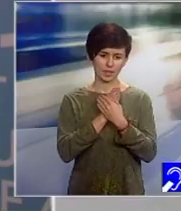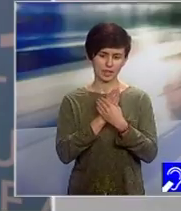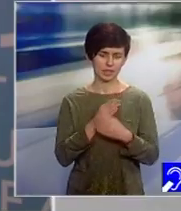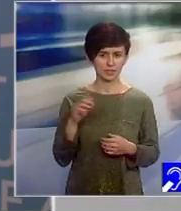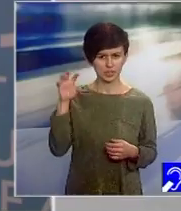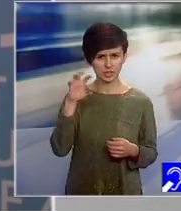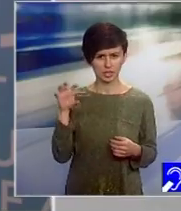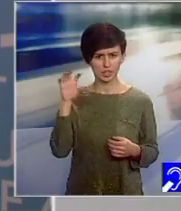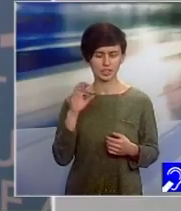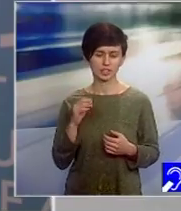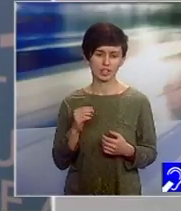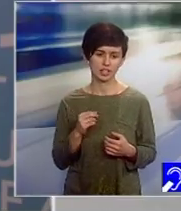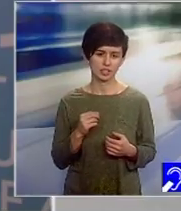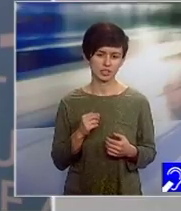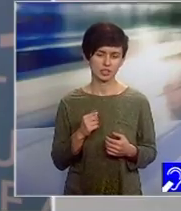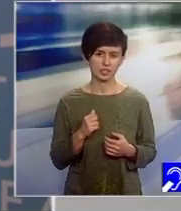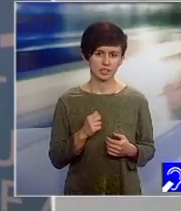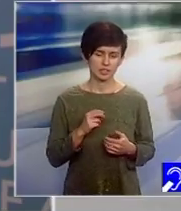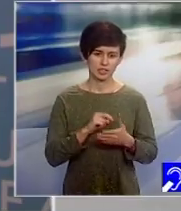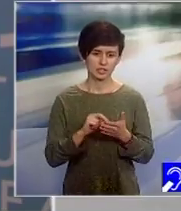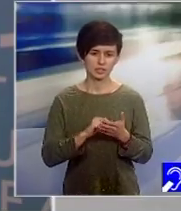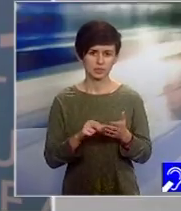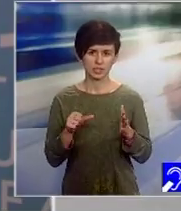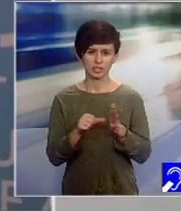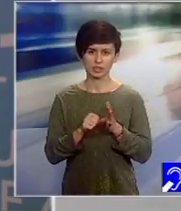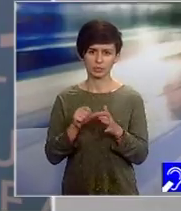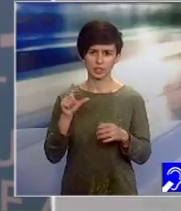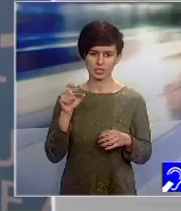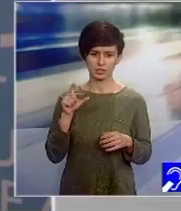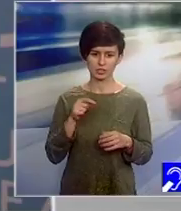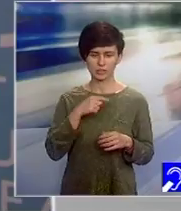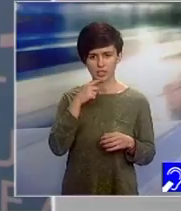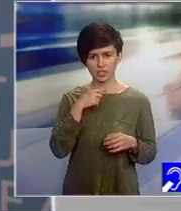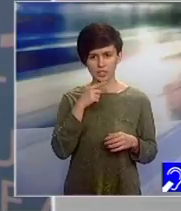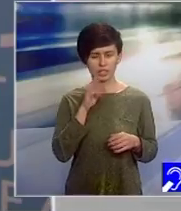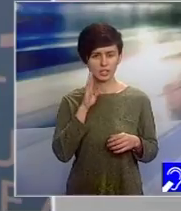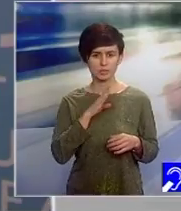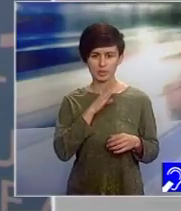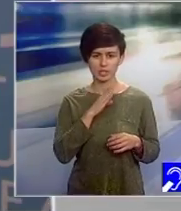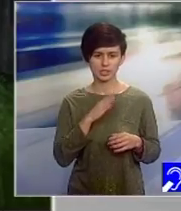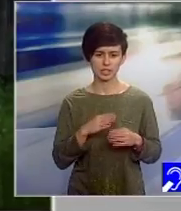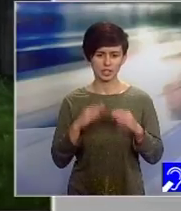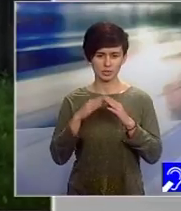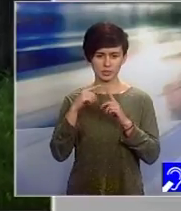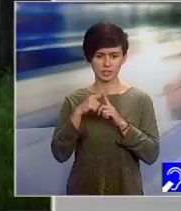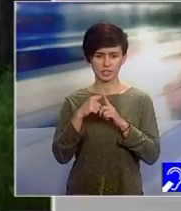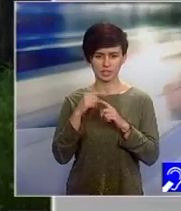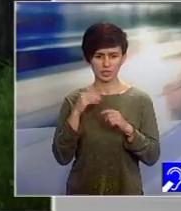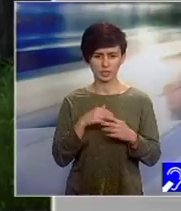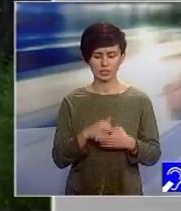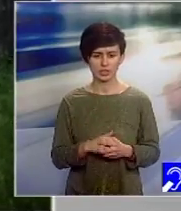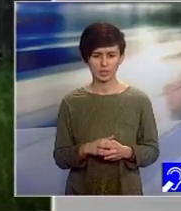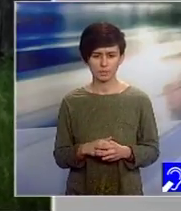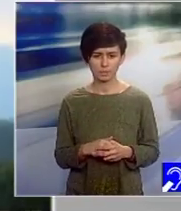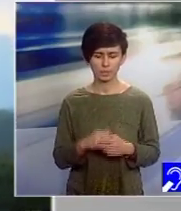în scriptică, din 1200 scrisă în limba latină. tot la Biserica Romano-Catolică. La întâlnire a fost prezent și